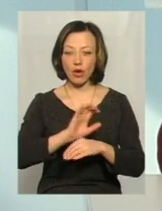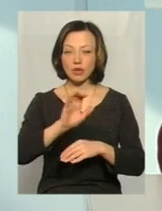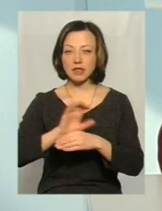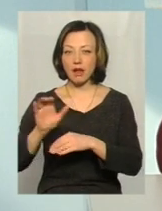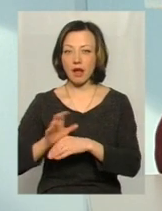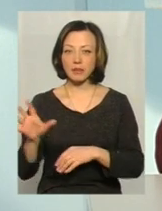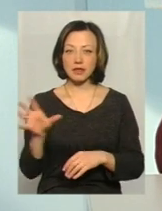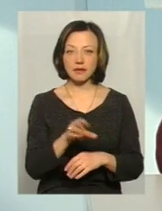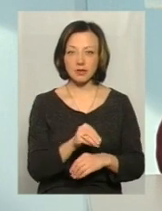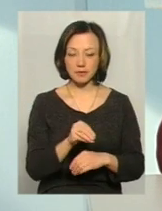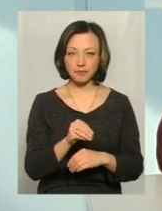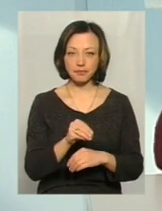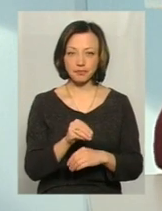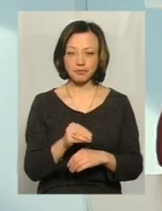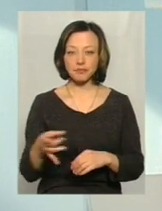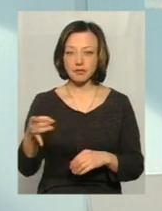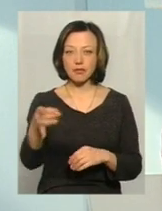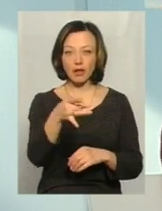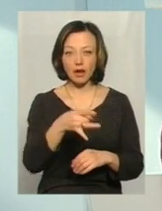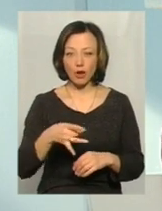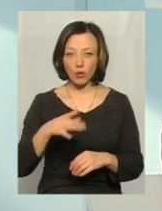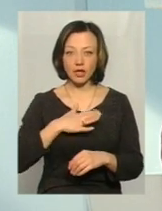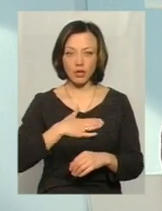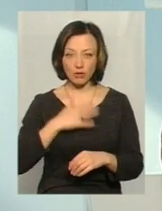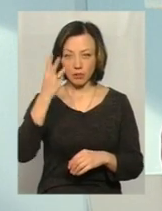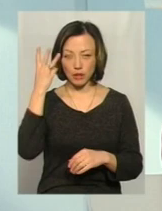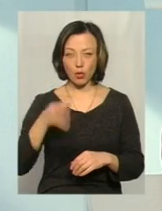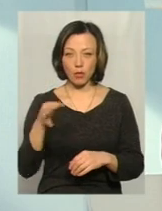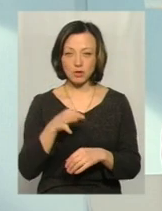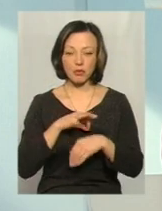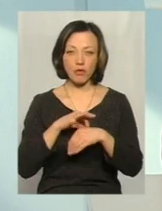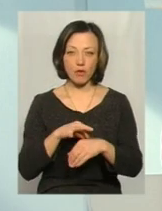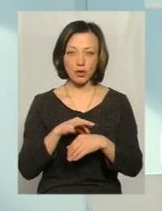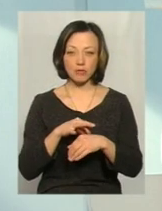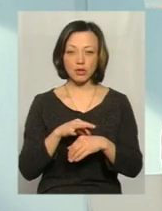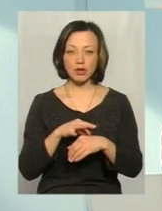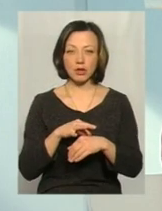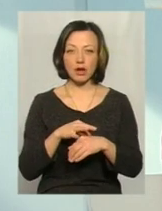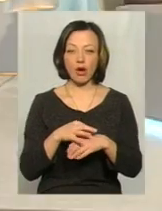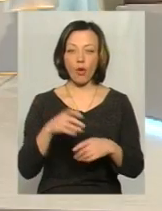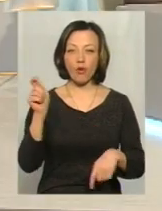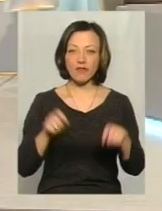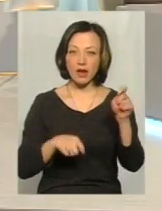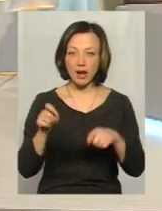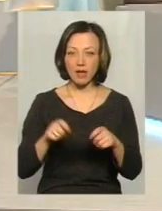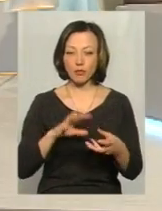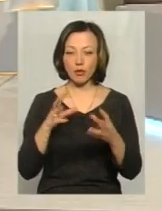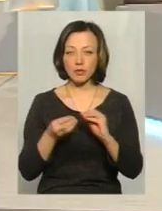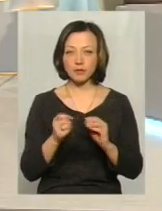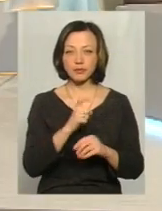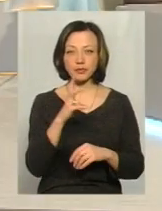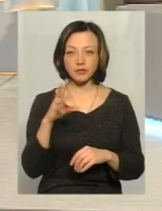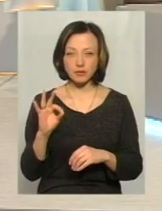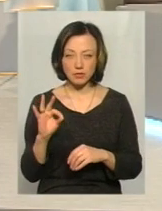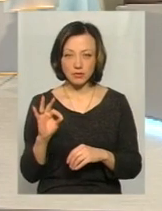на всі райони нашої Хмельниччини, і ми проводимо безпосередні конференції по підсумках зовнішнього